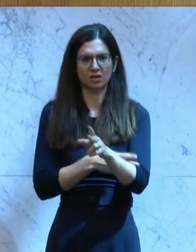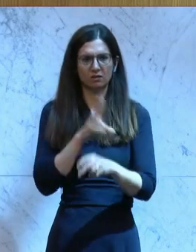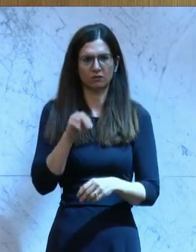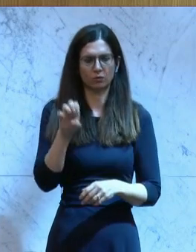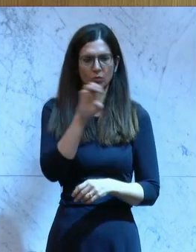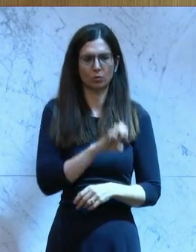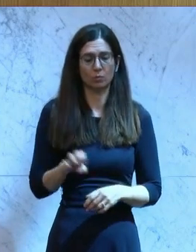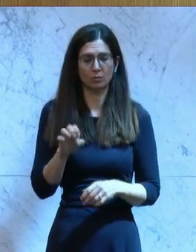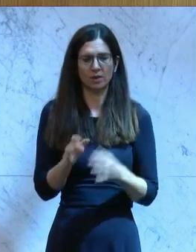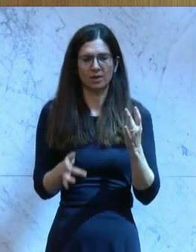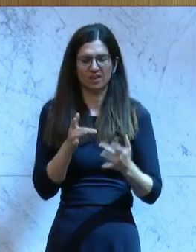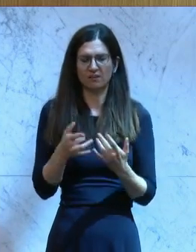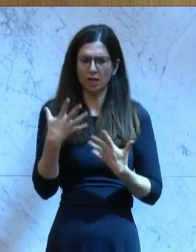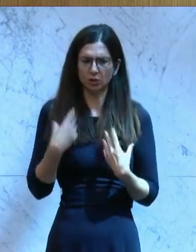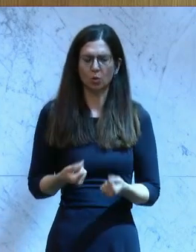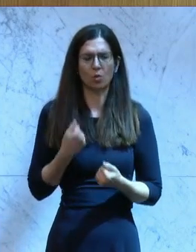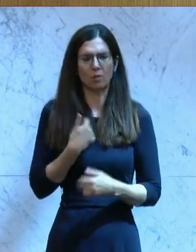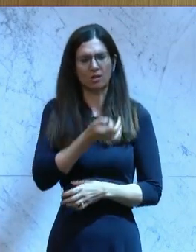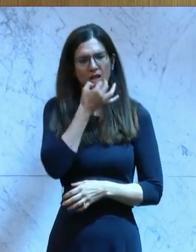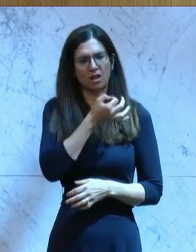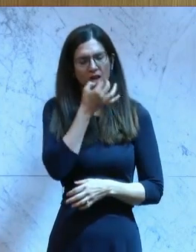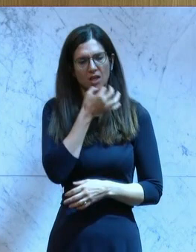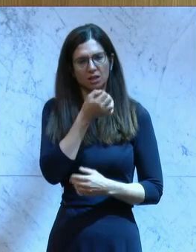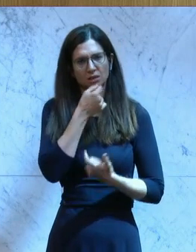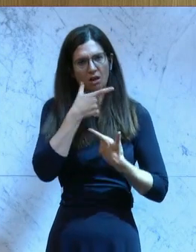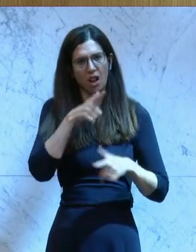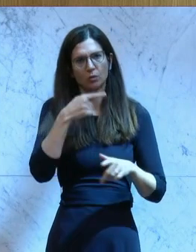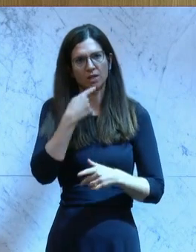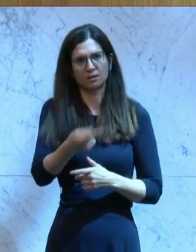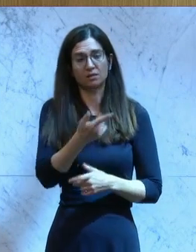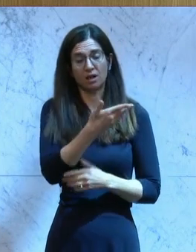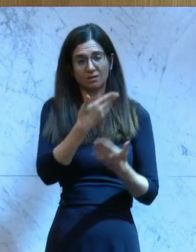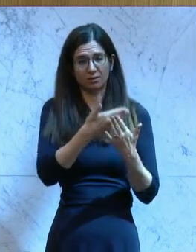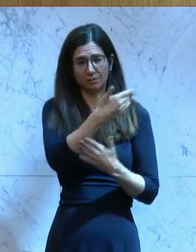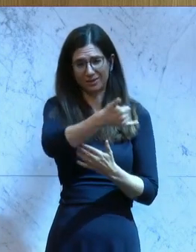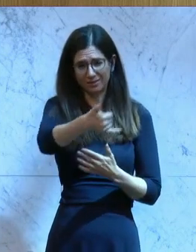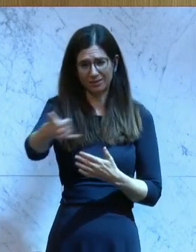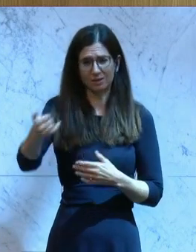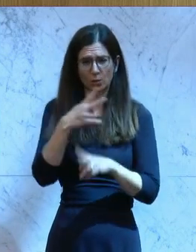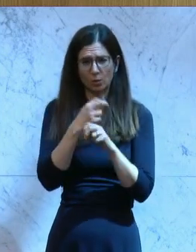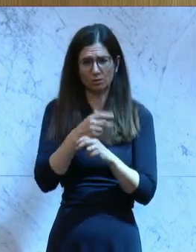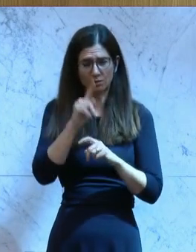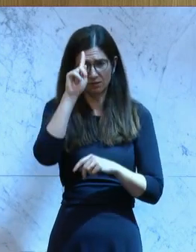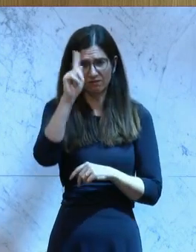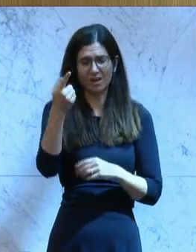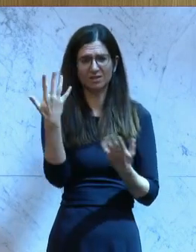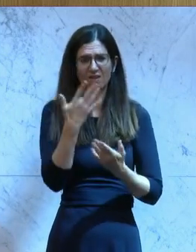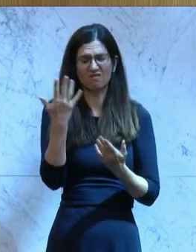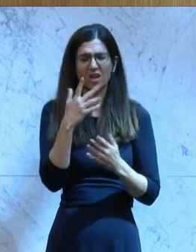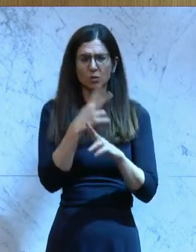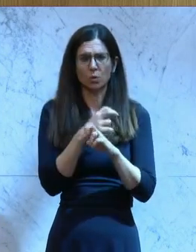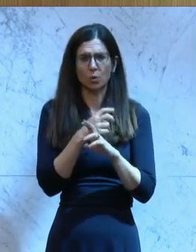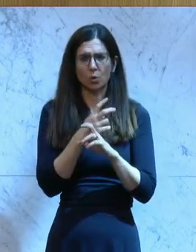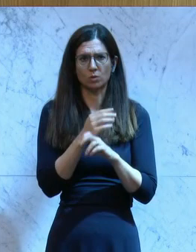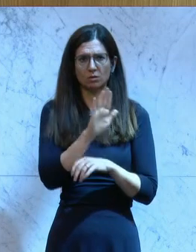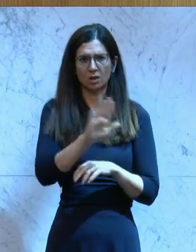Am besten, Sie stellen sich noch ein paar Mal hier hin und sagen es möglichst laut und deutlich, sodass es auch wirklich jeder in Österreich mitbekommt, was für eine Österreich-